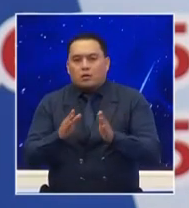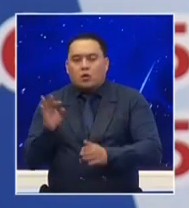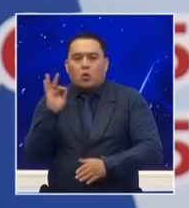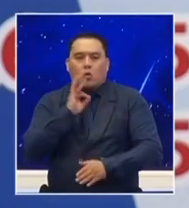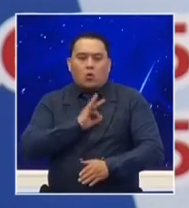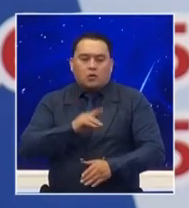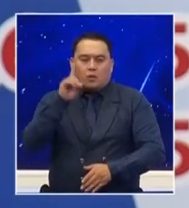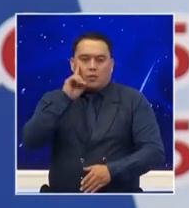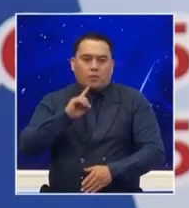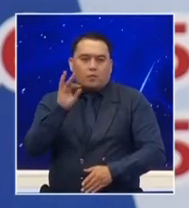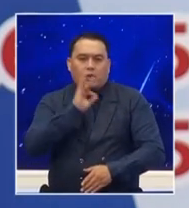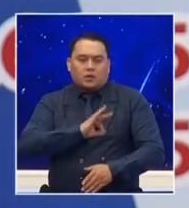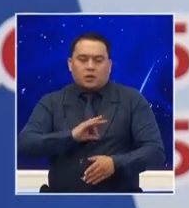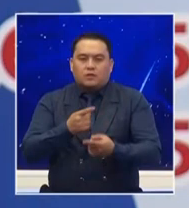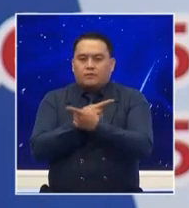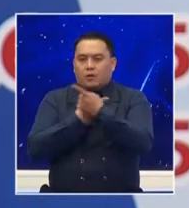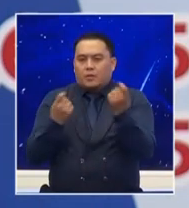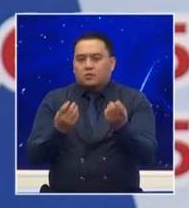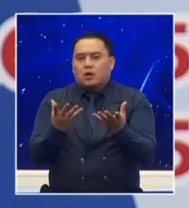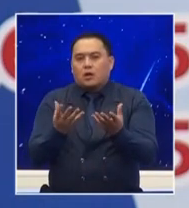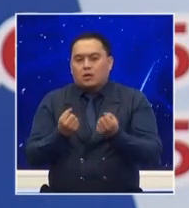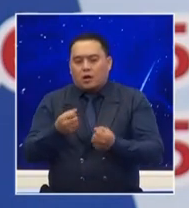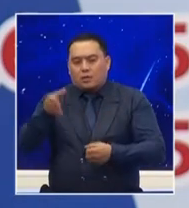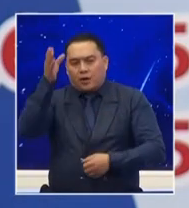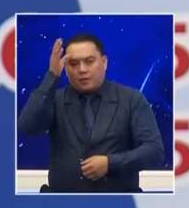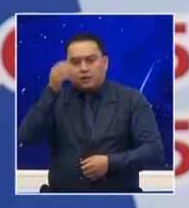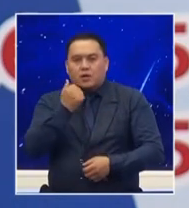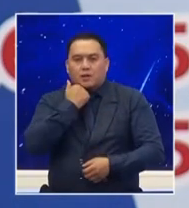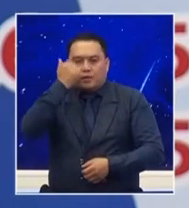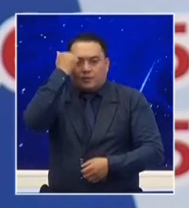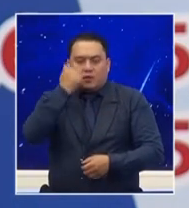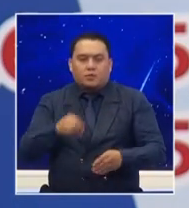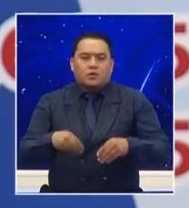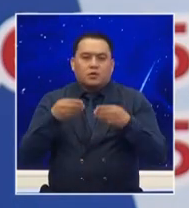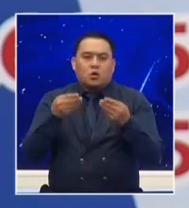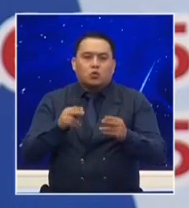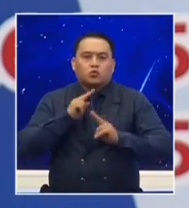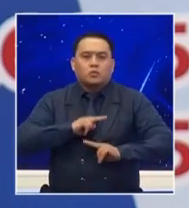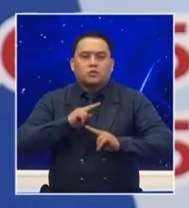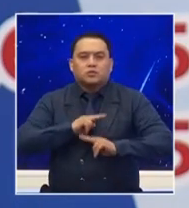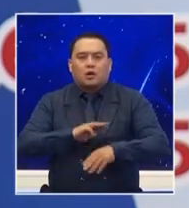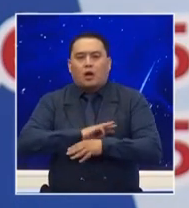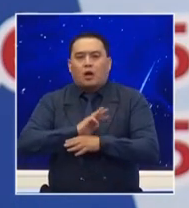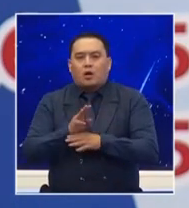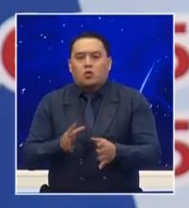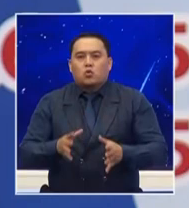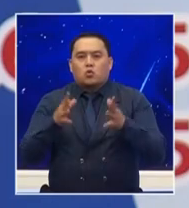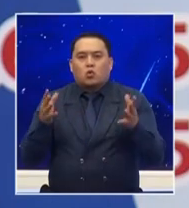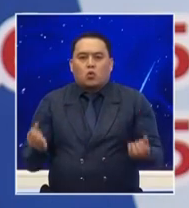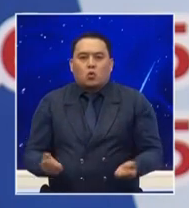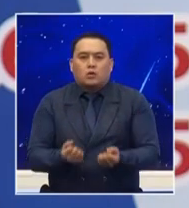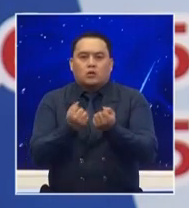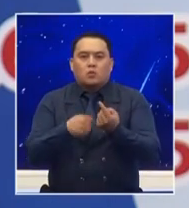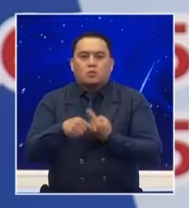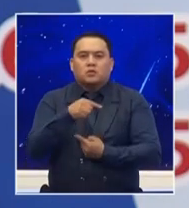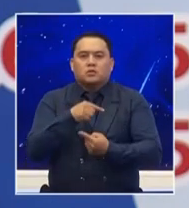талдадық. Өте пайдалы ақпарат көп. Ұйымдастырушыларға көп рахмет. Қазір мемлекет жұмыспен қамту орталығы тарапынан үлкен қолдау бар.